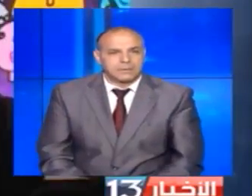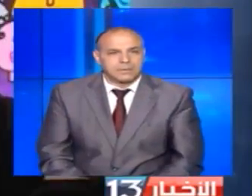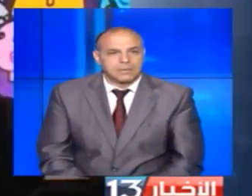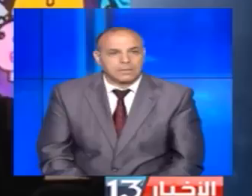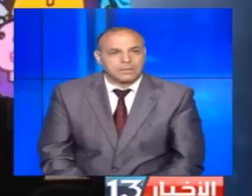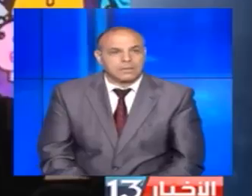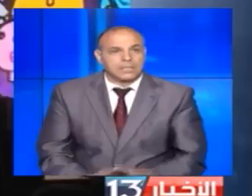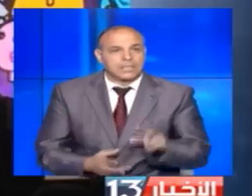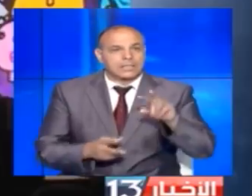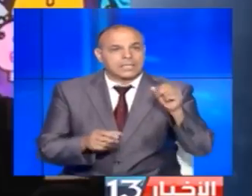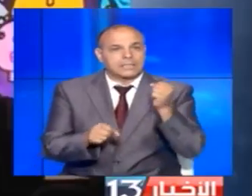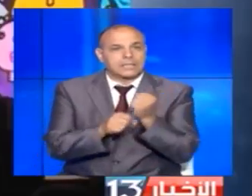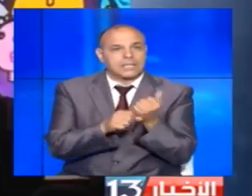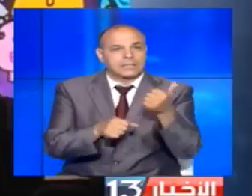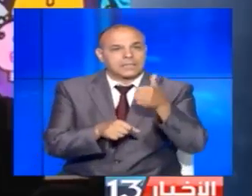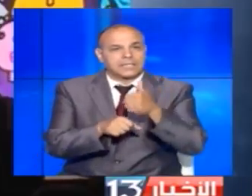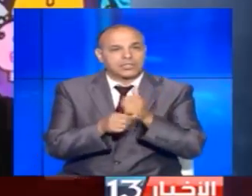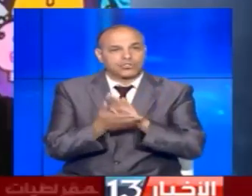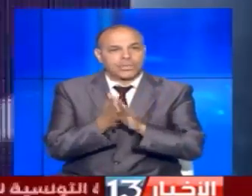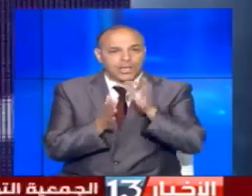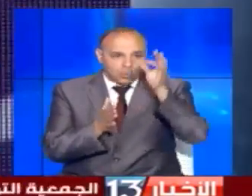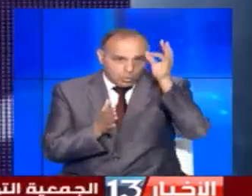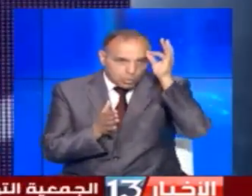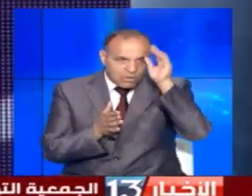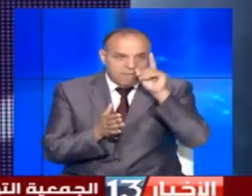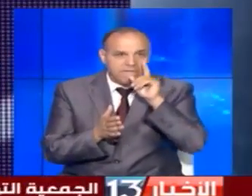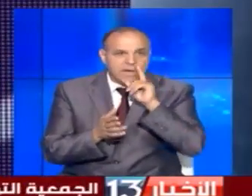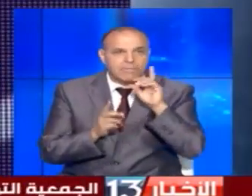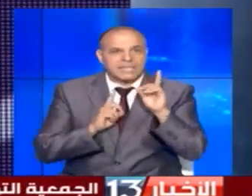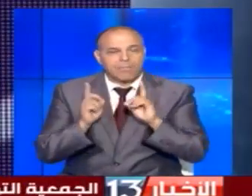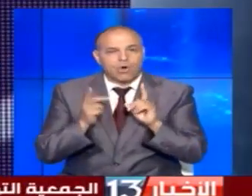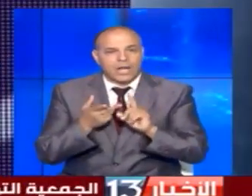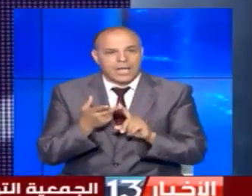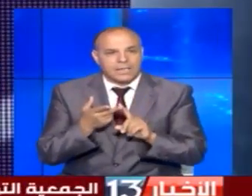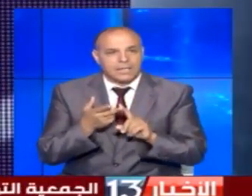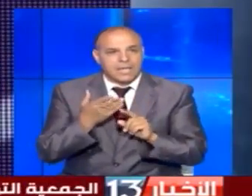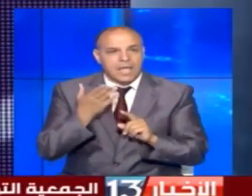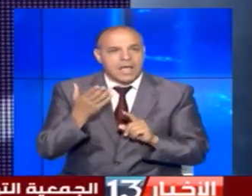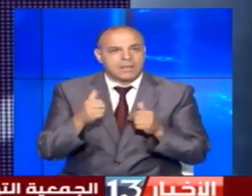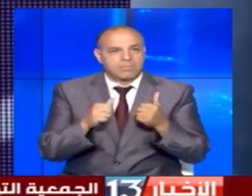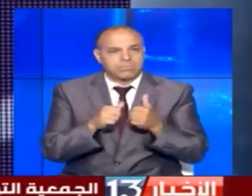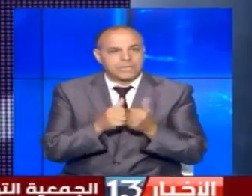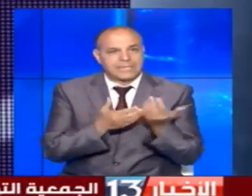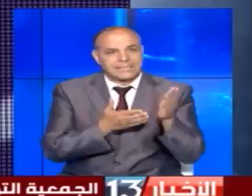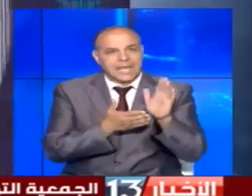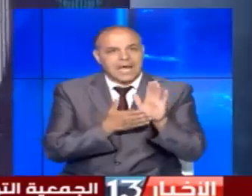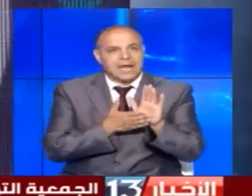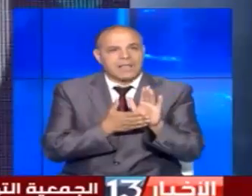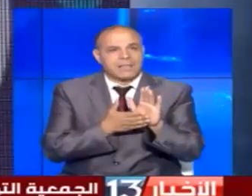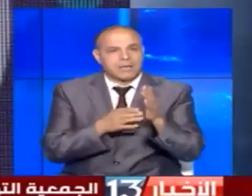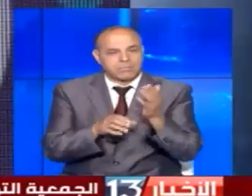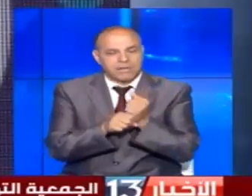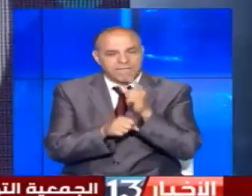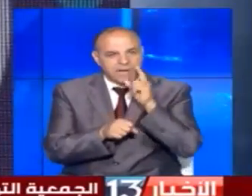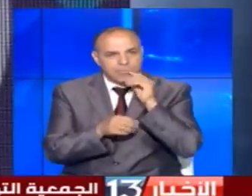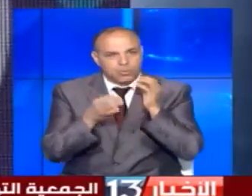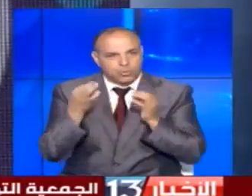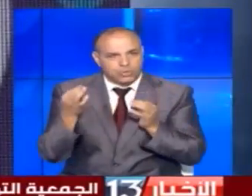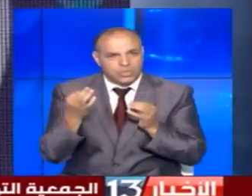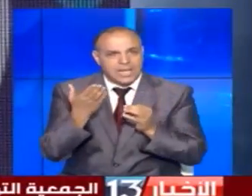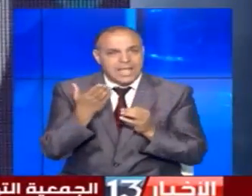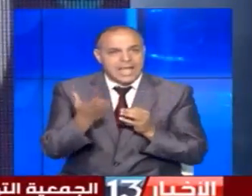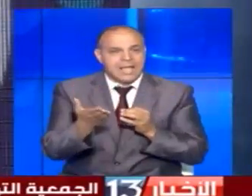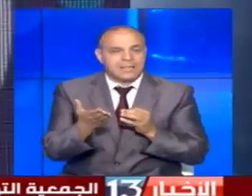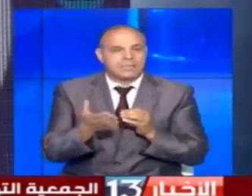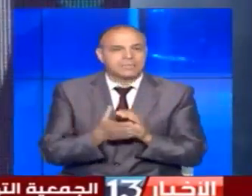الذكرى 30 لتأسيس الجمعية التونسية للنساء الديمقراطيات كانت مناسبة لاستعراض ما حققته المرأة التونسية خلال هذه